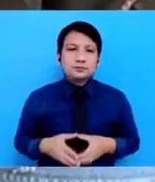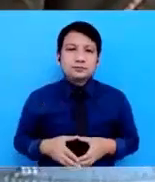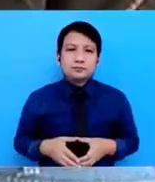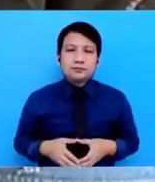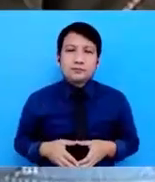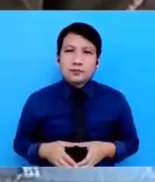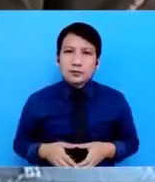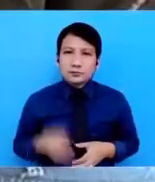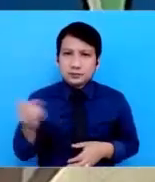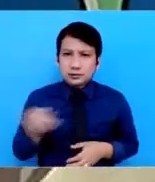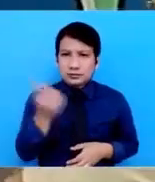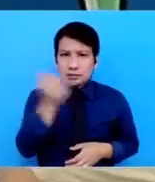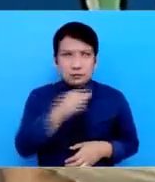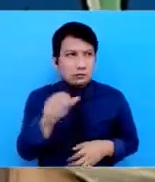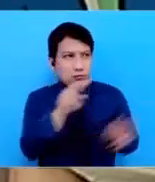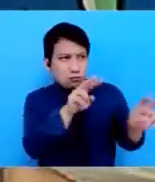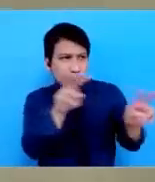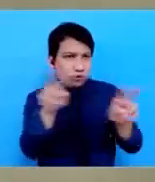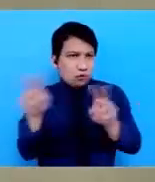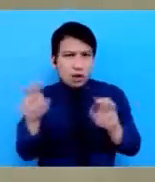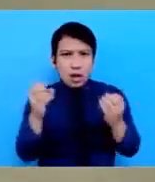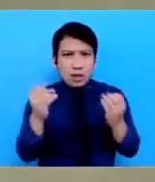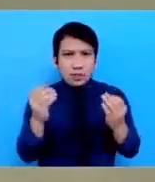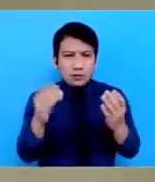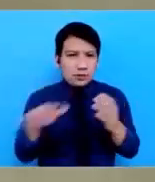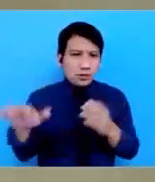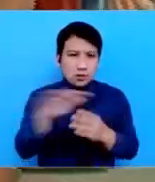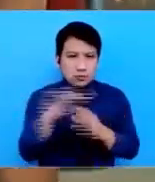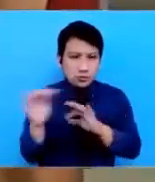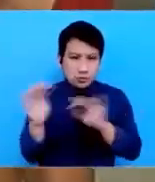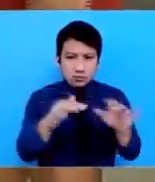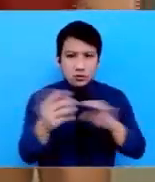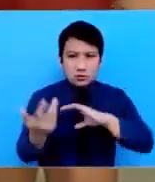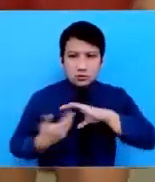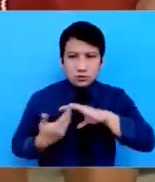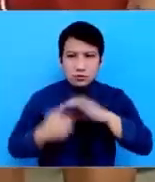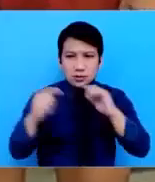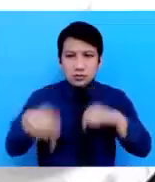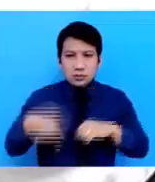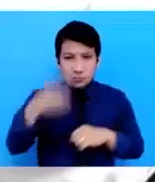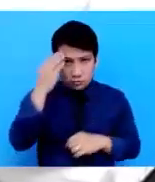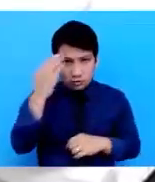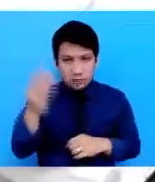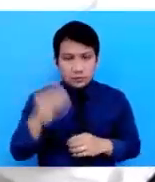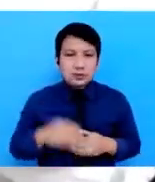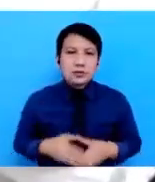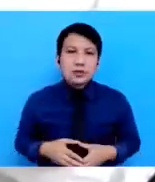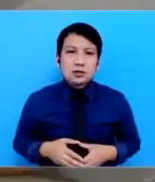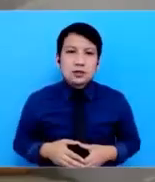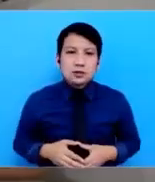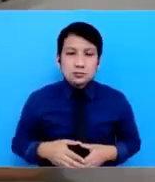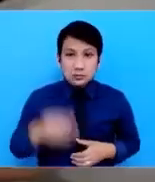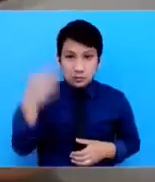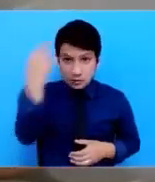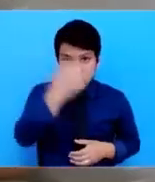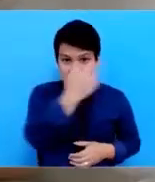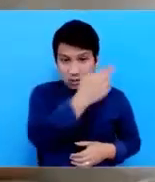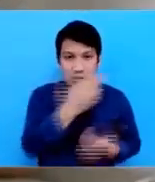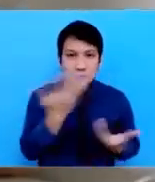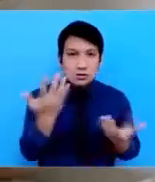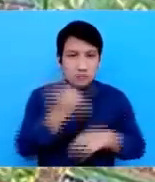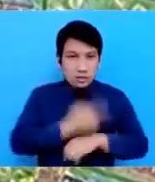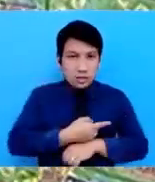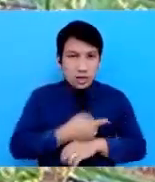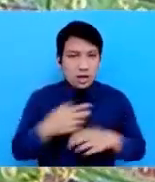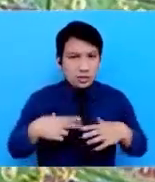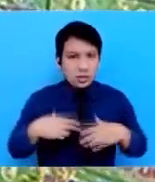Kahit saan ka tumingin, kabi-kabila ang dating ng mga customer dito sa Bukawi, Bulacan. Rizal Day ngayon, walang paso kaya